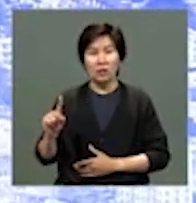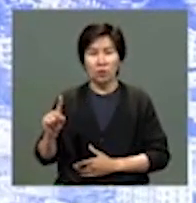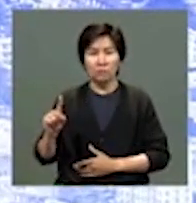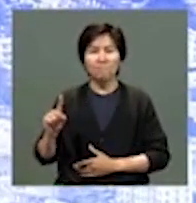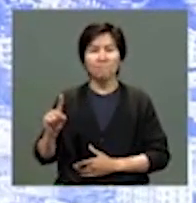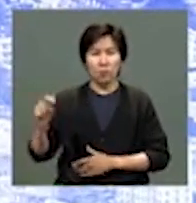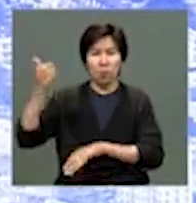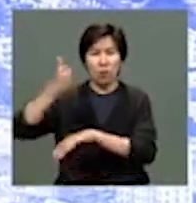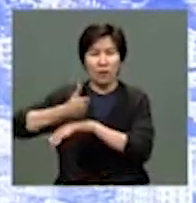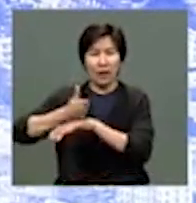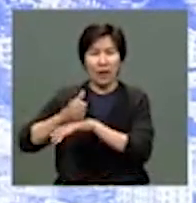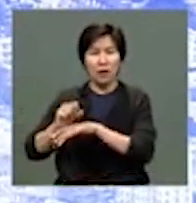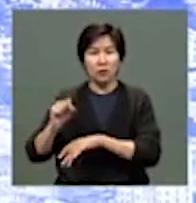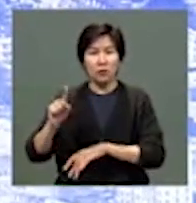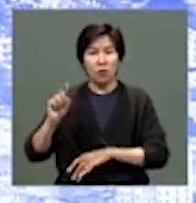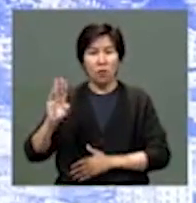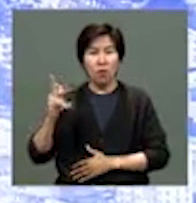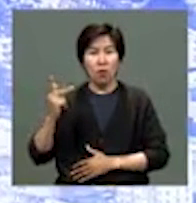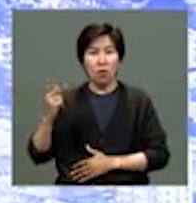วันนี้ผมได้รับมอบหมายมาให้เกริ่นนำฉบับร่างนี้ก่อนนะครับเพื่อให้พี่น้องประชาชนได้รับทราบแล้วก็ได้เตรียมตัวขณะเดียวกันก็ได้มีการอาจจะวิเคราะห์วิจารณ์กันได้นะครับเพื่อที่วันที่วันศุกร์นี้นะครับตามท่านพ.ศ.